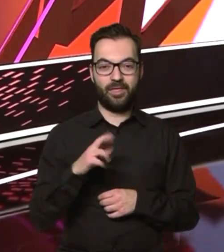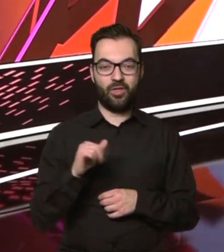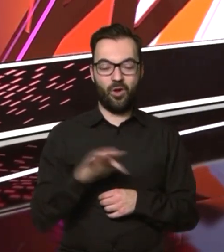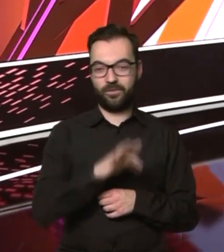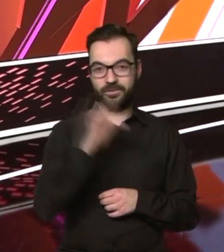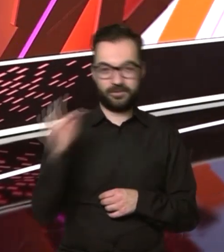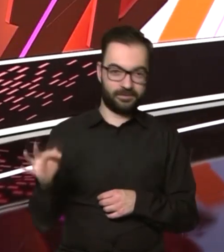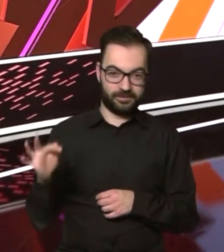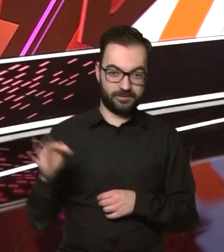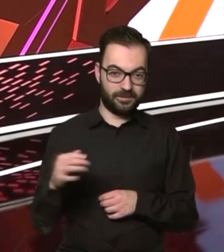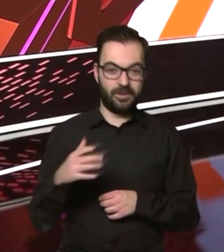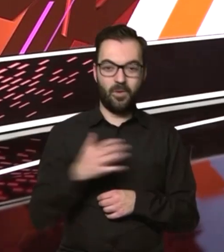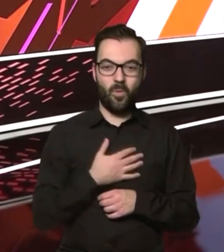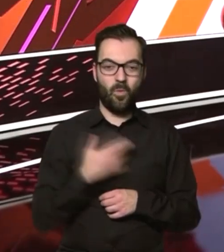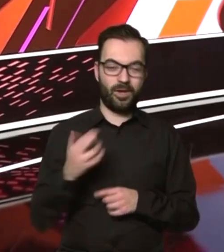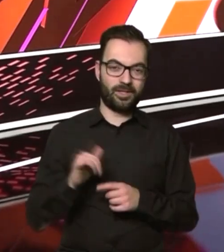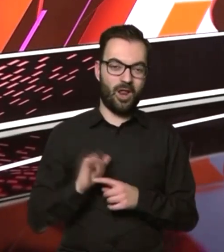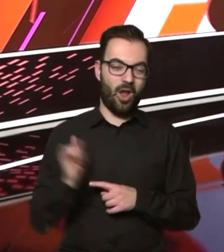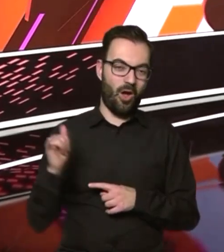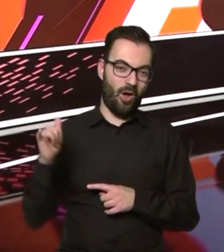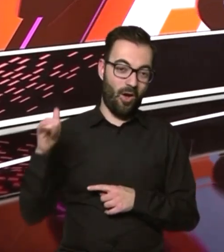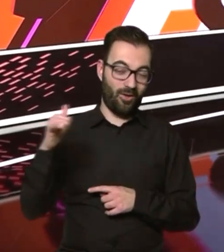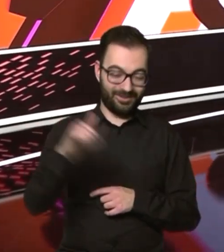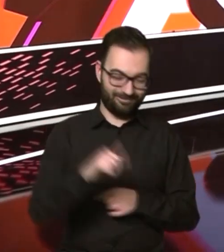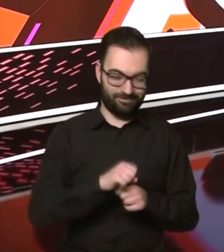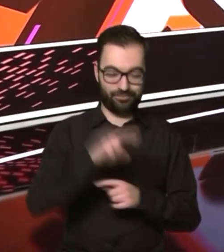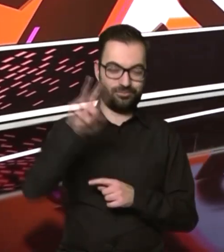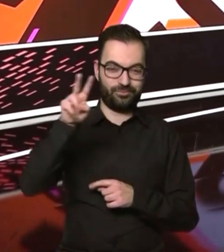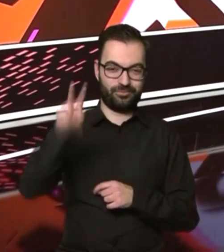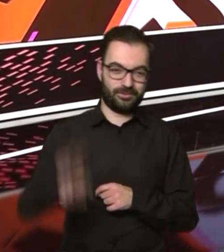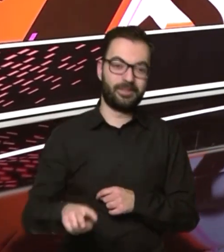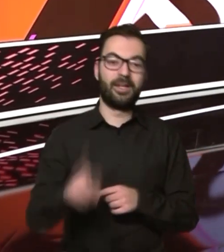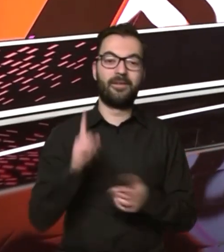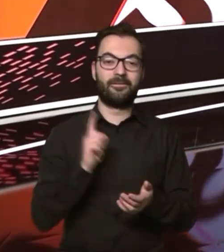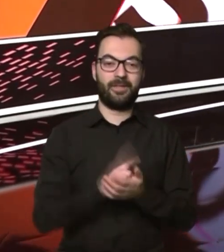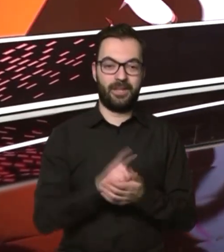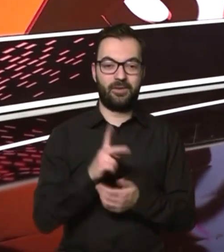się pierwszy tej zimy weekend lotów. Kwalifikacje do jutrzejszego konkursu wygrał Stefan Kraft.